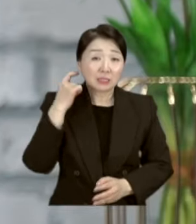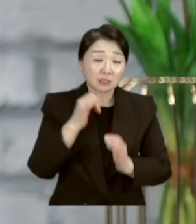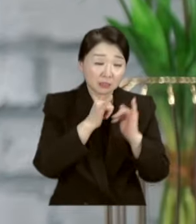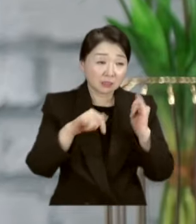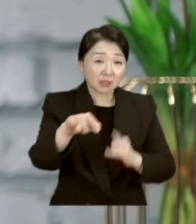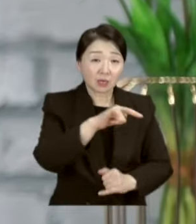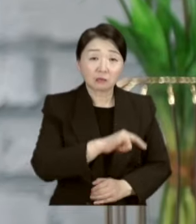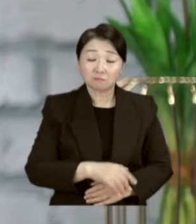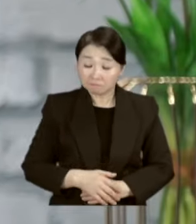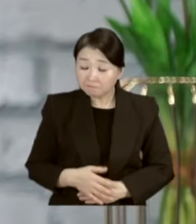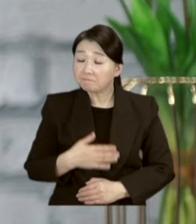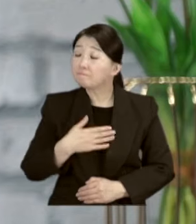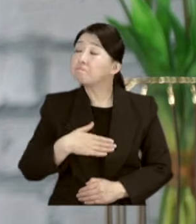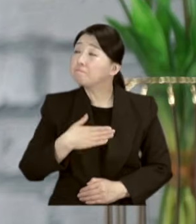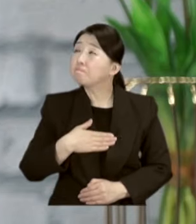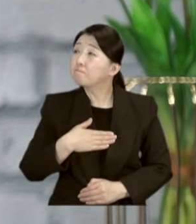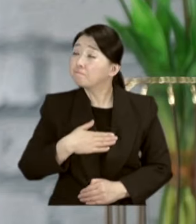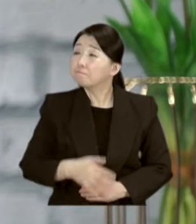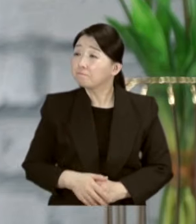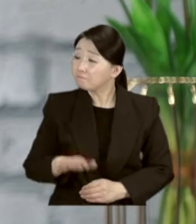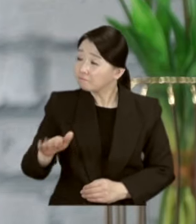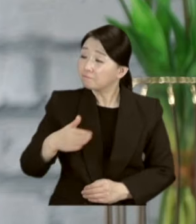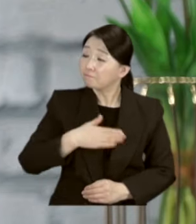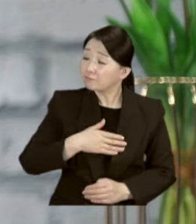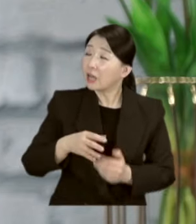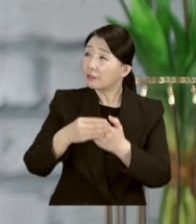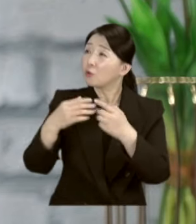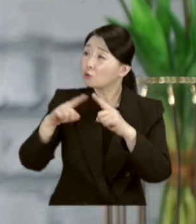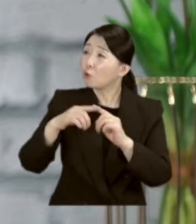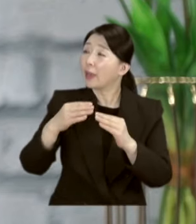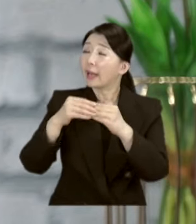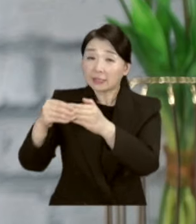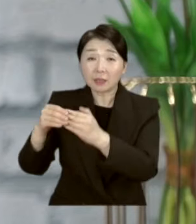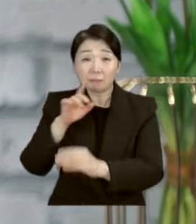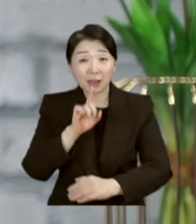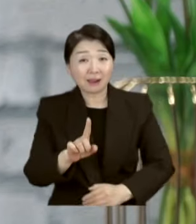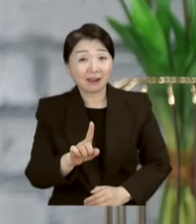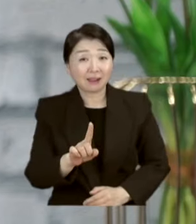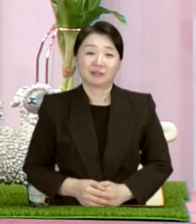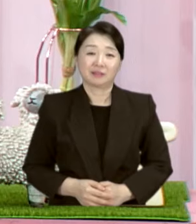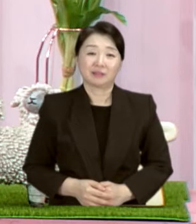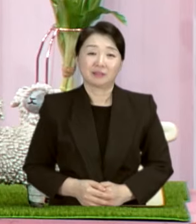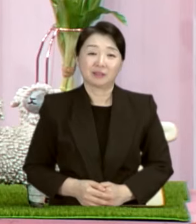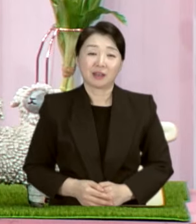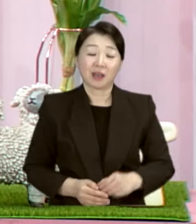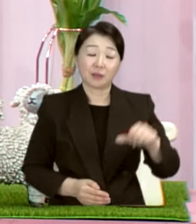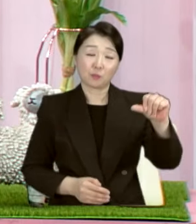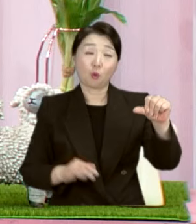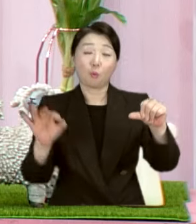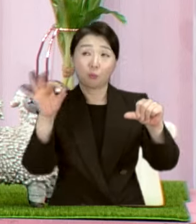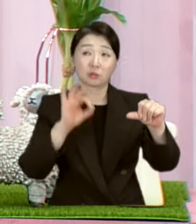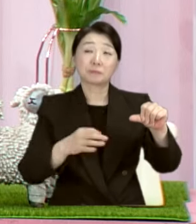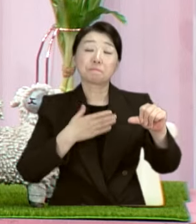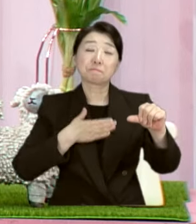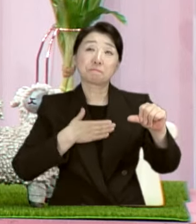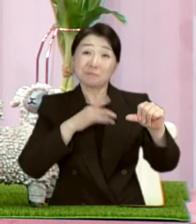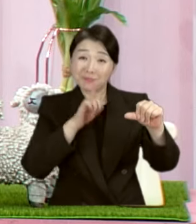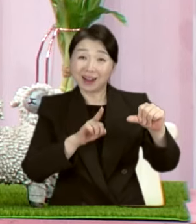사람들이 그래 동혁아 나 좀 데리고 교회 가 이래요? 한 5%는